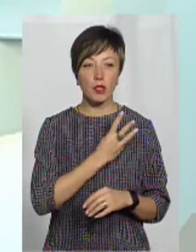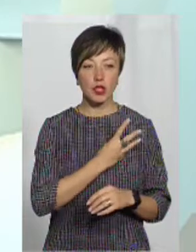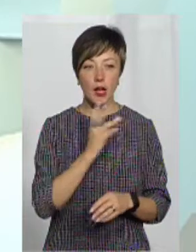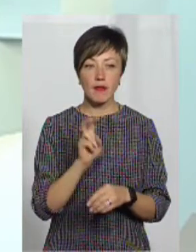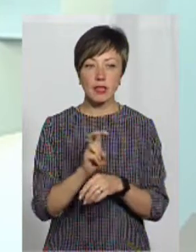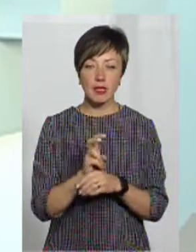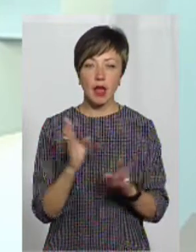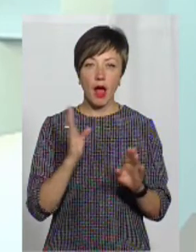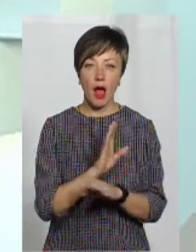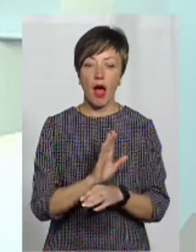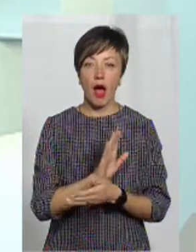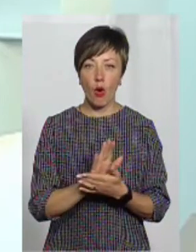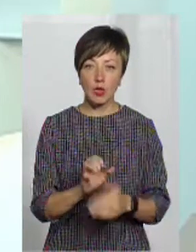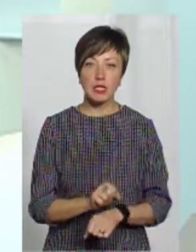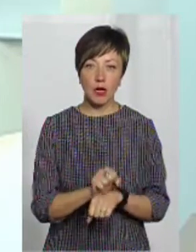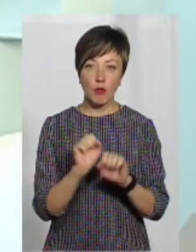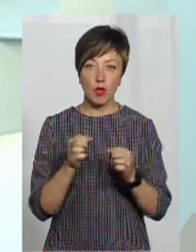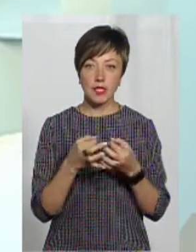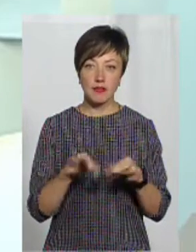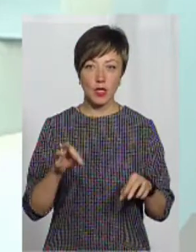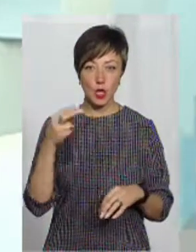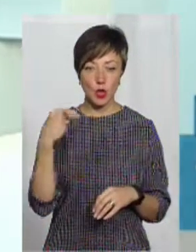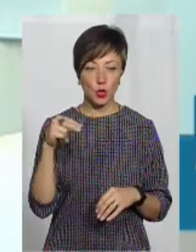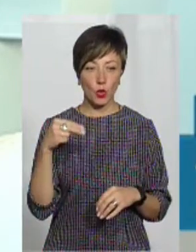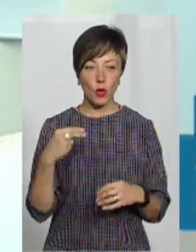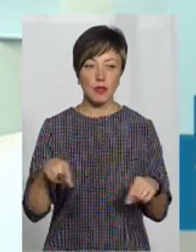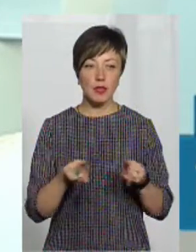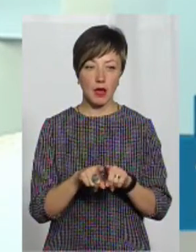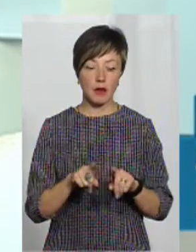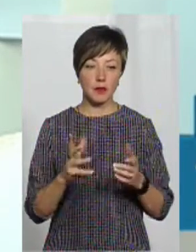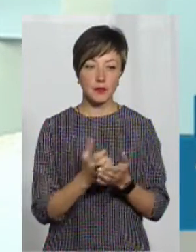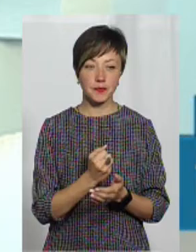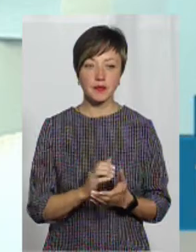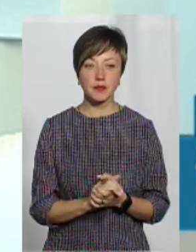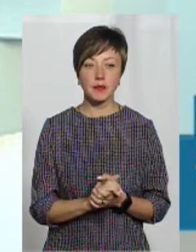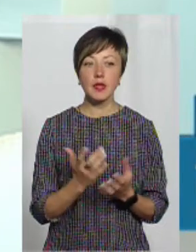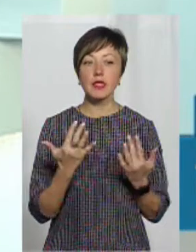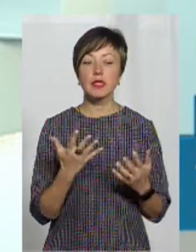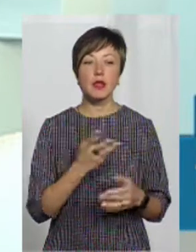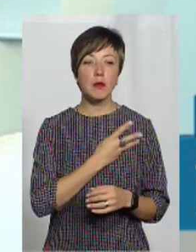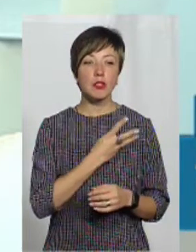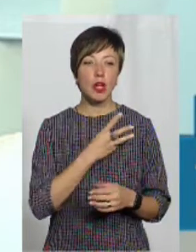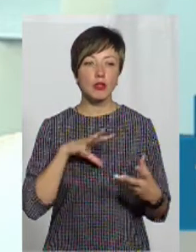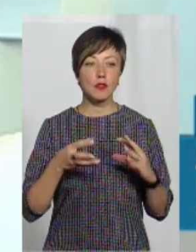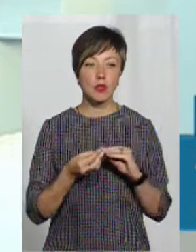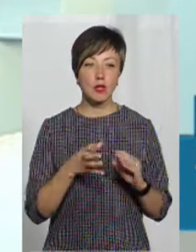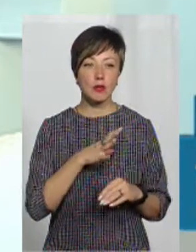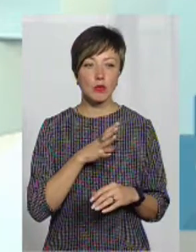бажає відвідати екострайк, могли бути звільнені з уроків. Тому таким чином. А скільки бажаючих в результаті все ж таки було